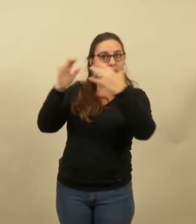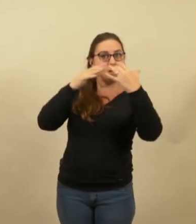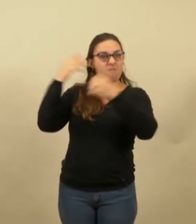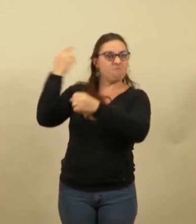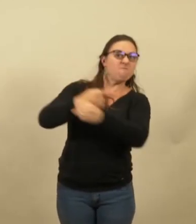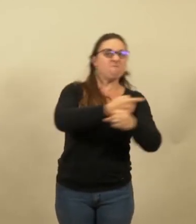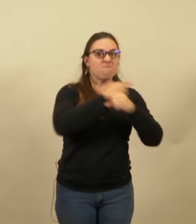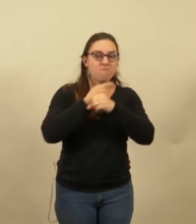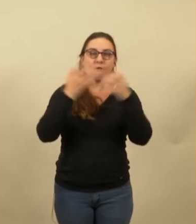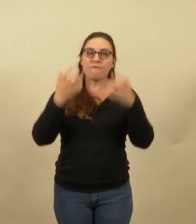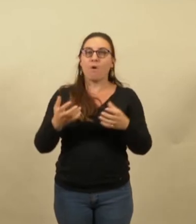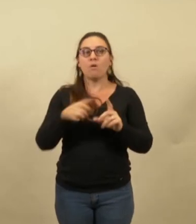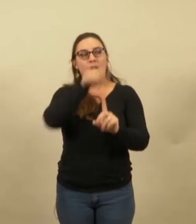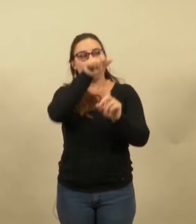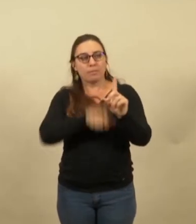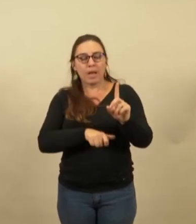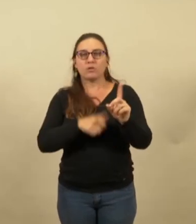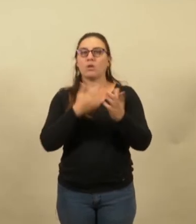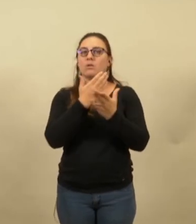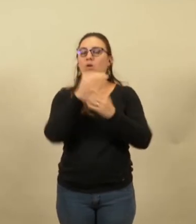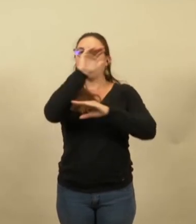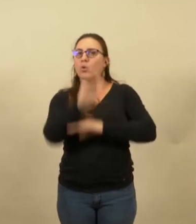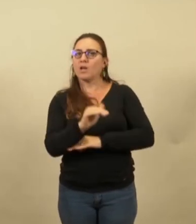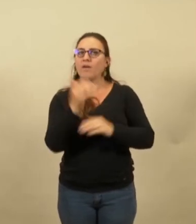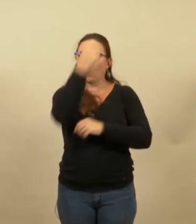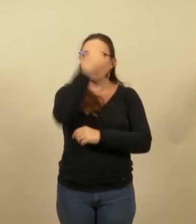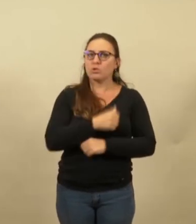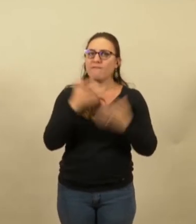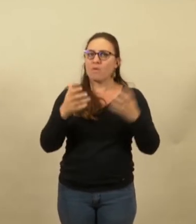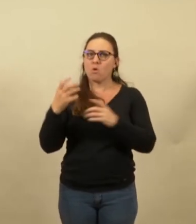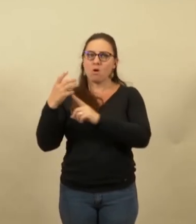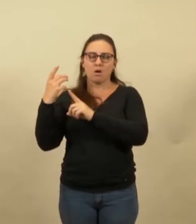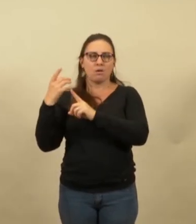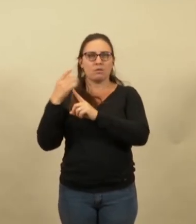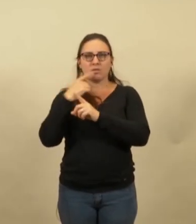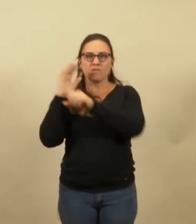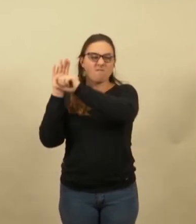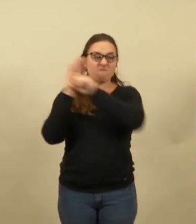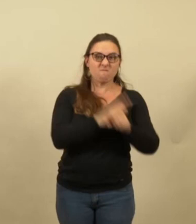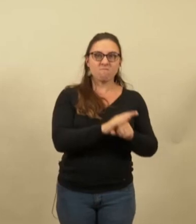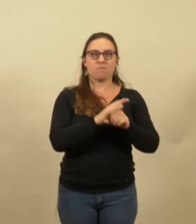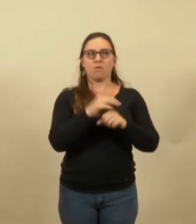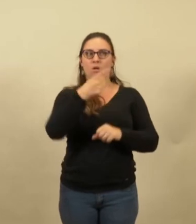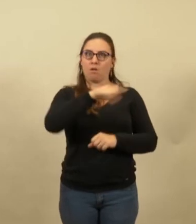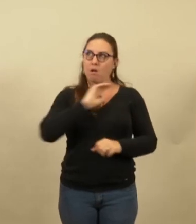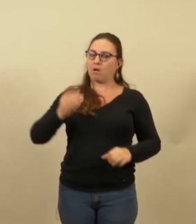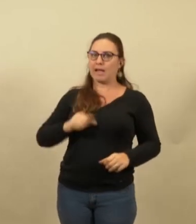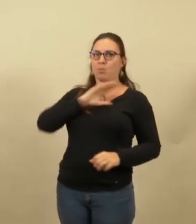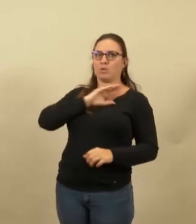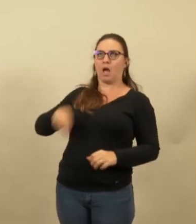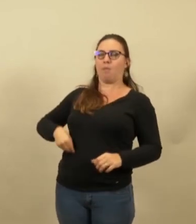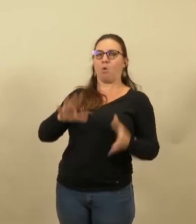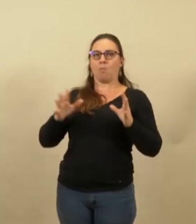un conservateur de musée vous voulez les faire vous les faites peser sur un conservateur de musée or quand on choisit une exposition